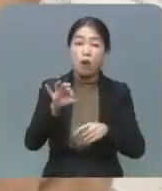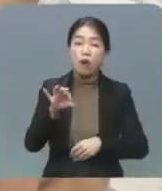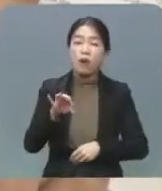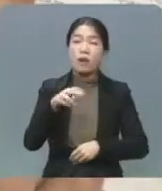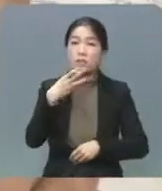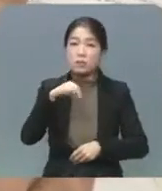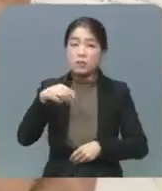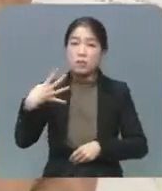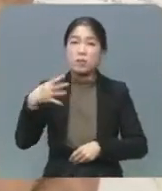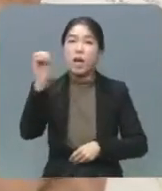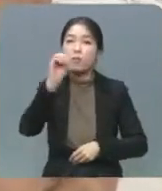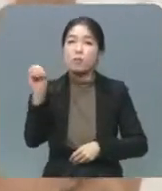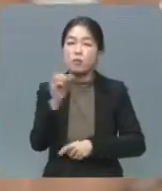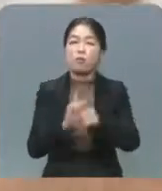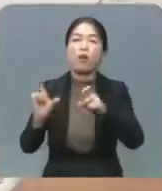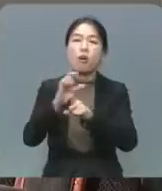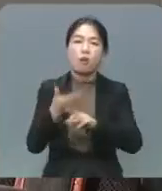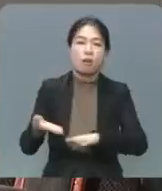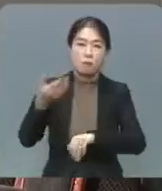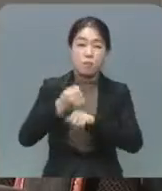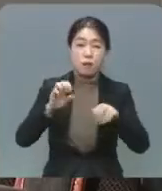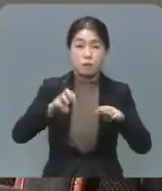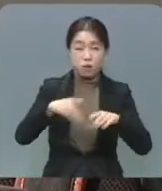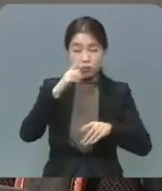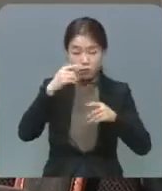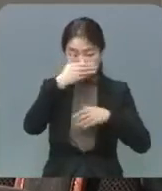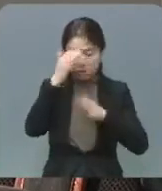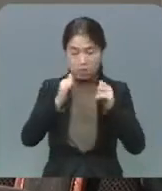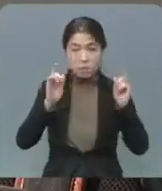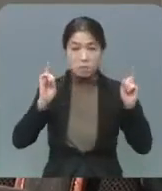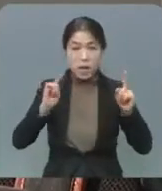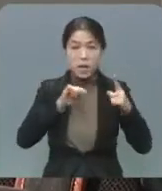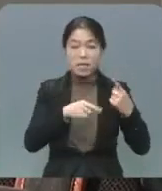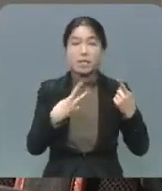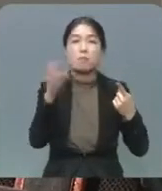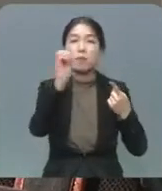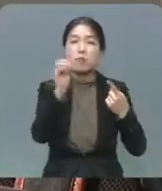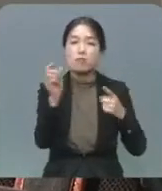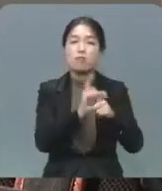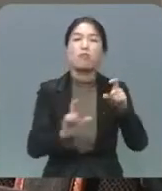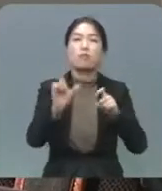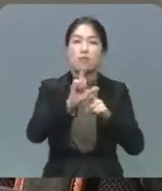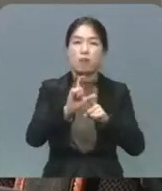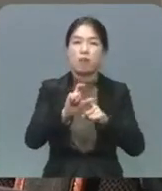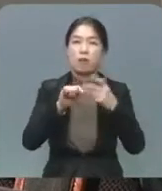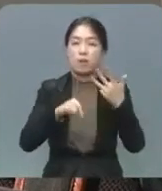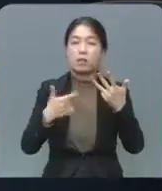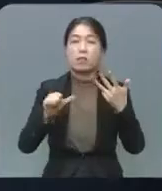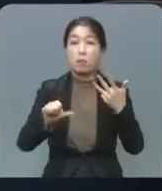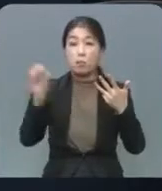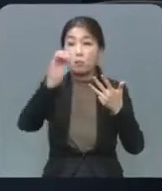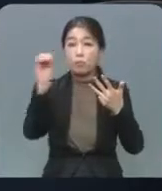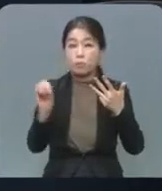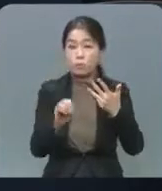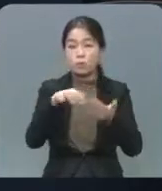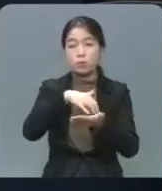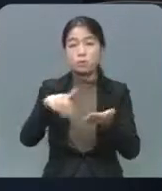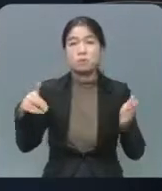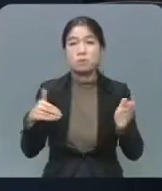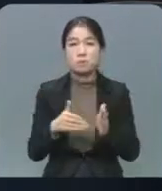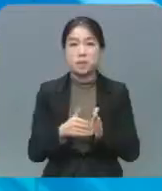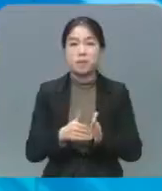로 전국에서 가장 높았고 광주의 청년 실업률도 1.2% 포인트가 오른 8.5% 로 집계됐습니다